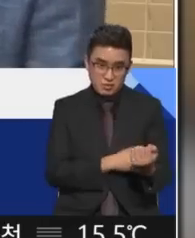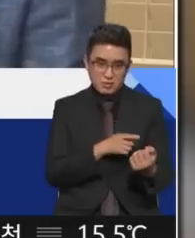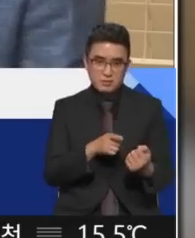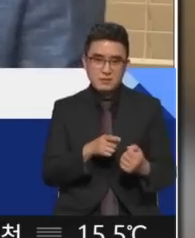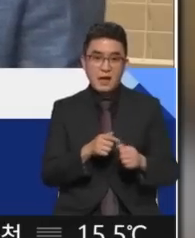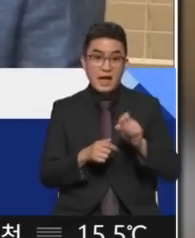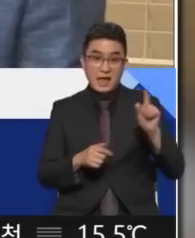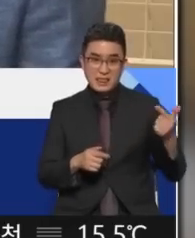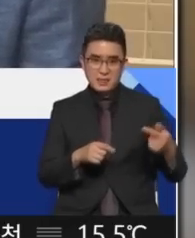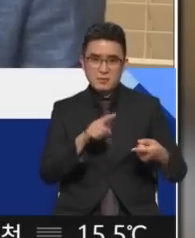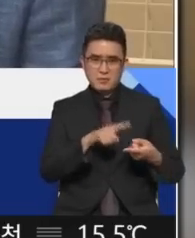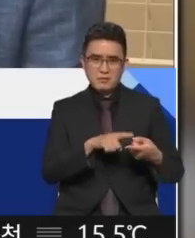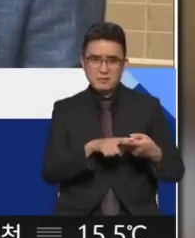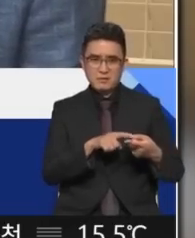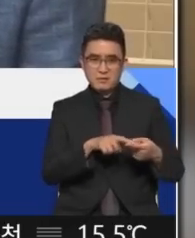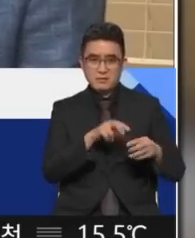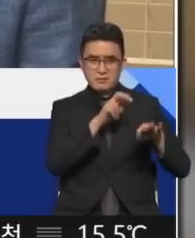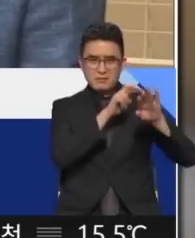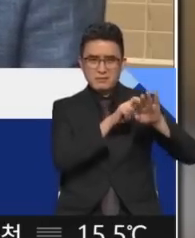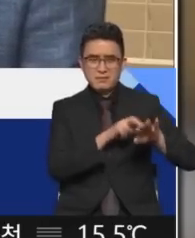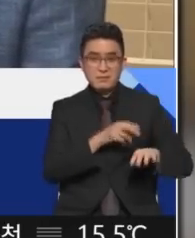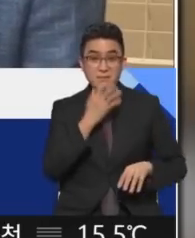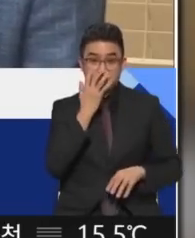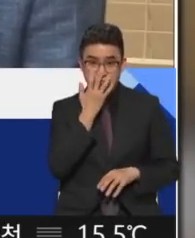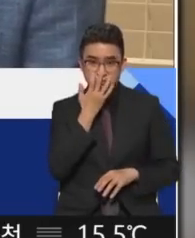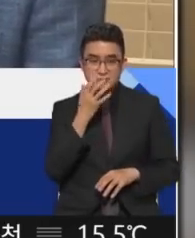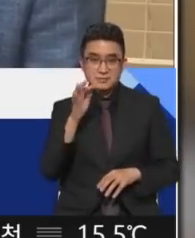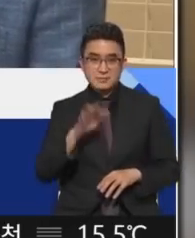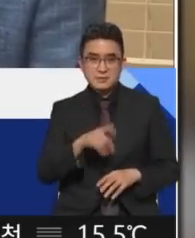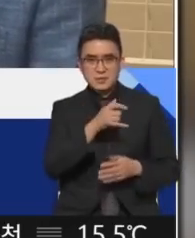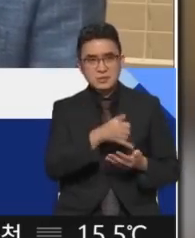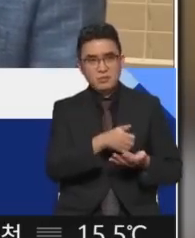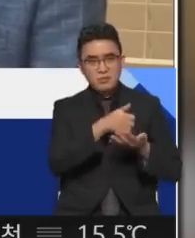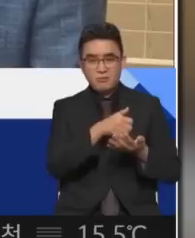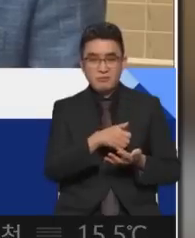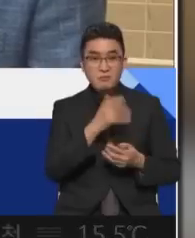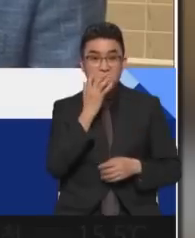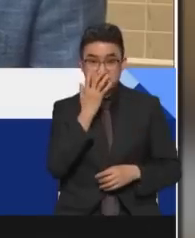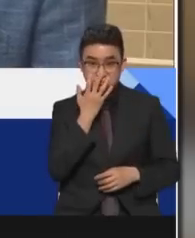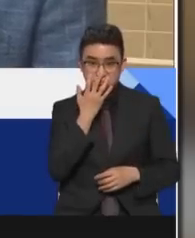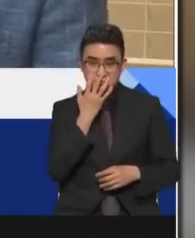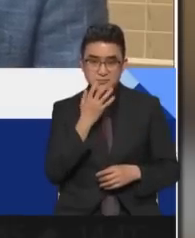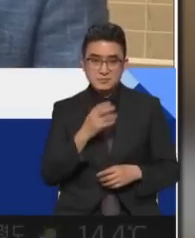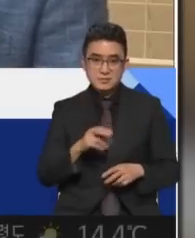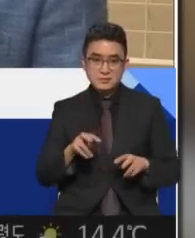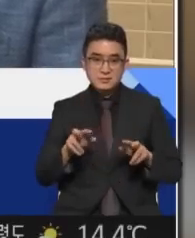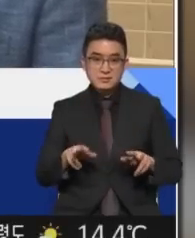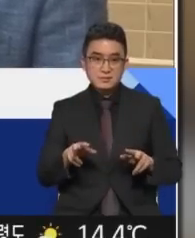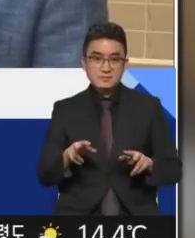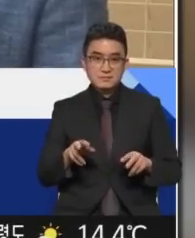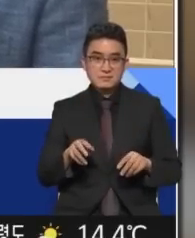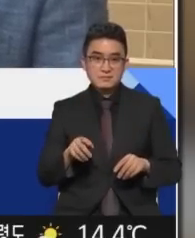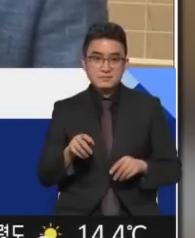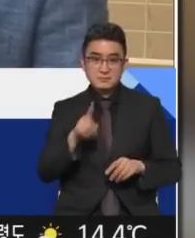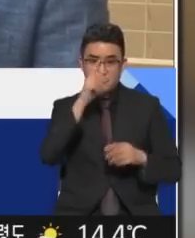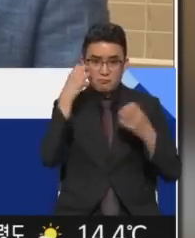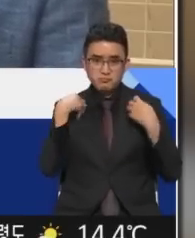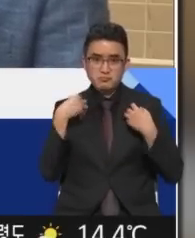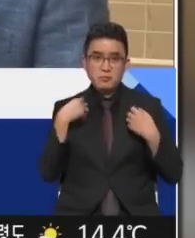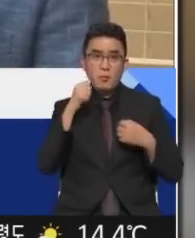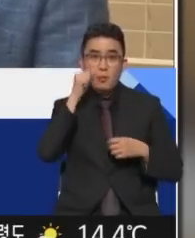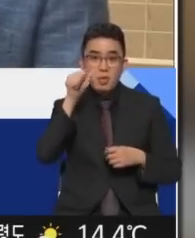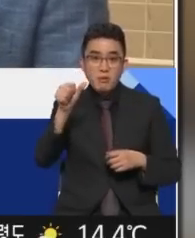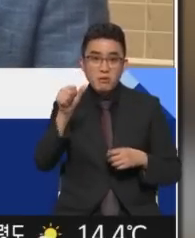잘 모르지만은 이분이 그런 인격자도 아니고 지금 어떻게 정권 잡은 지 5개월도 안 돼서 당대표는